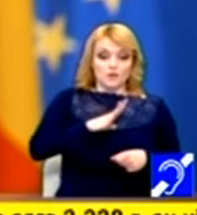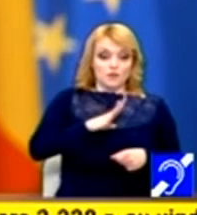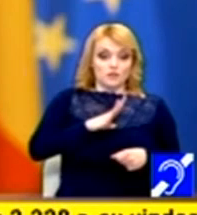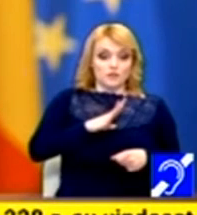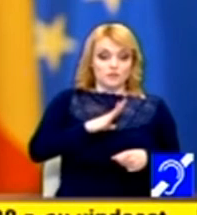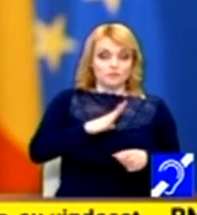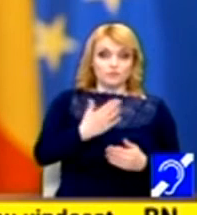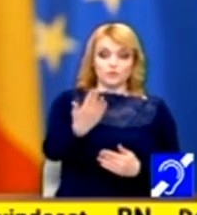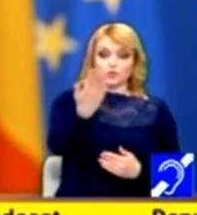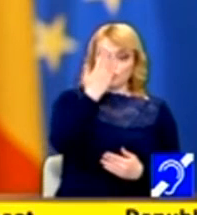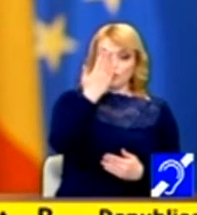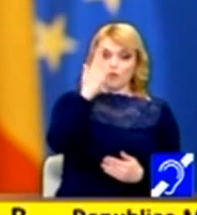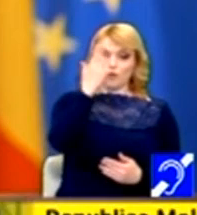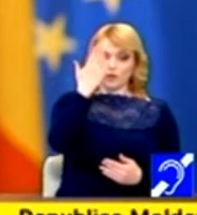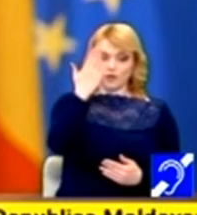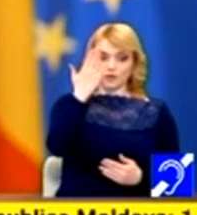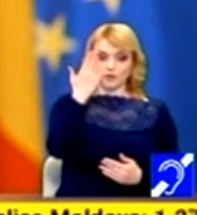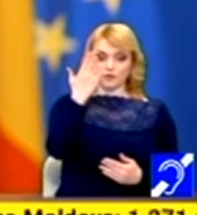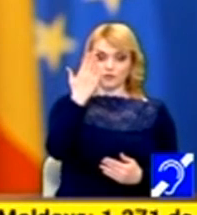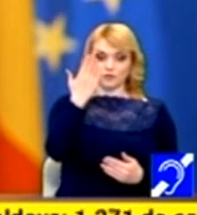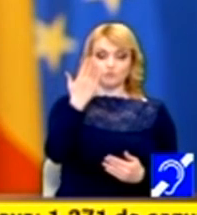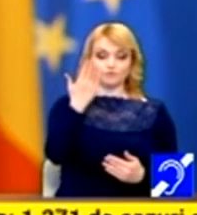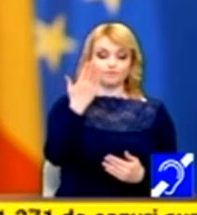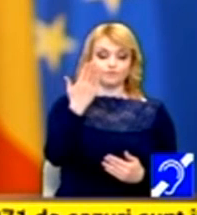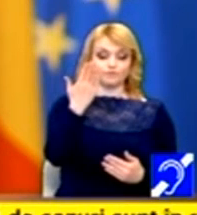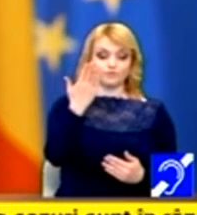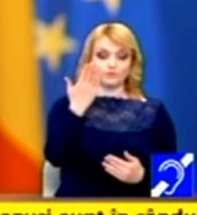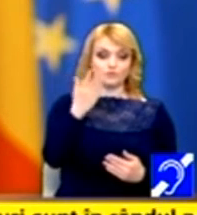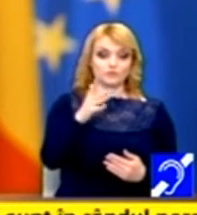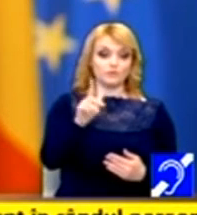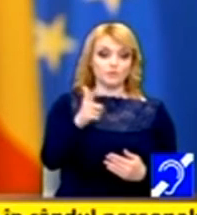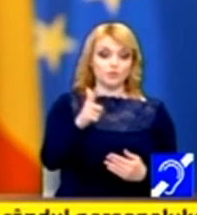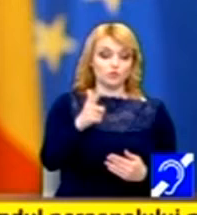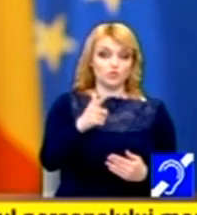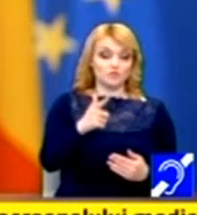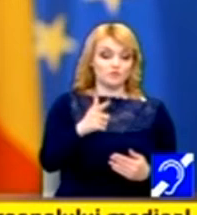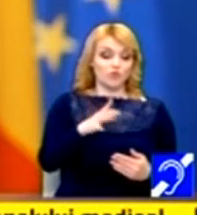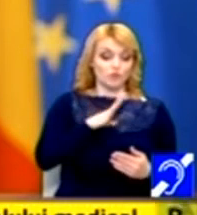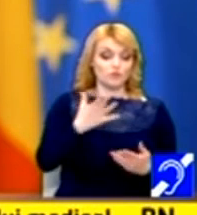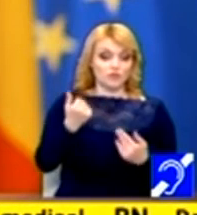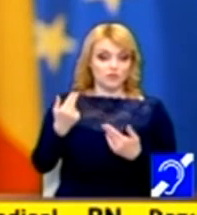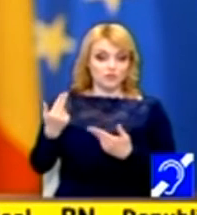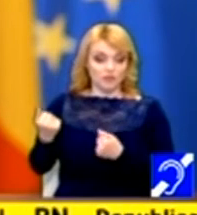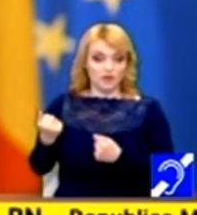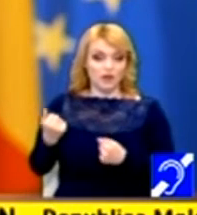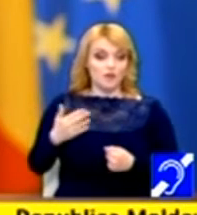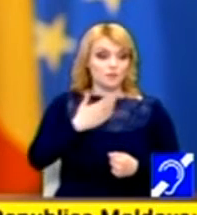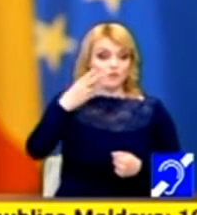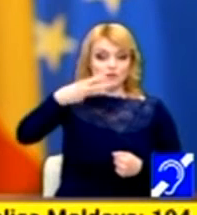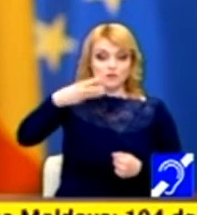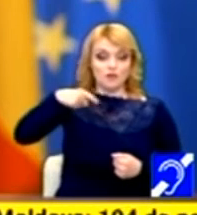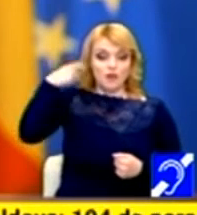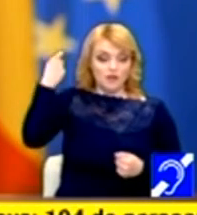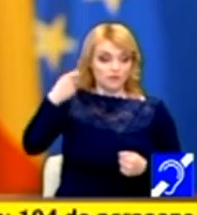o oglindă de multe ori nemiloasă pentru ce a însemnat eșecul din ultimii 30 de ani